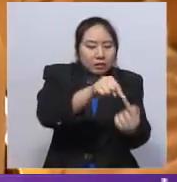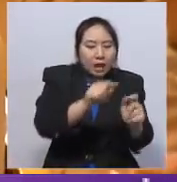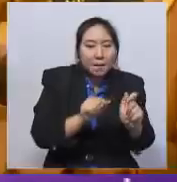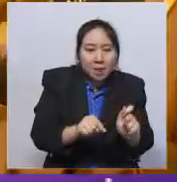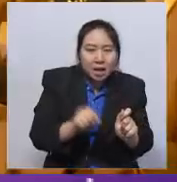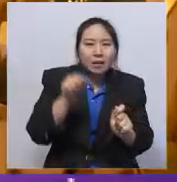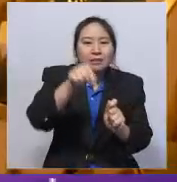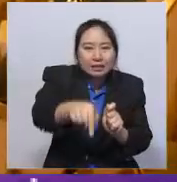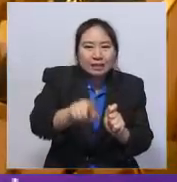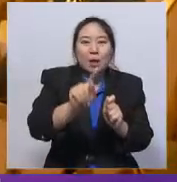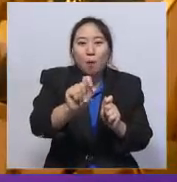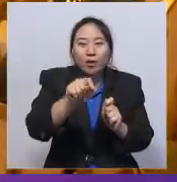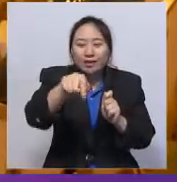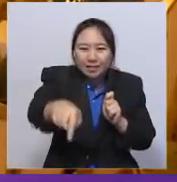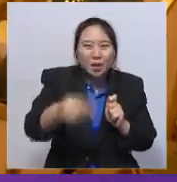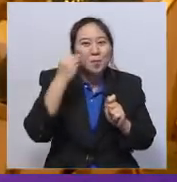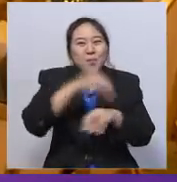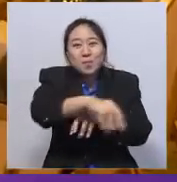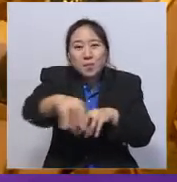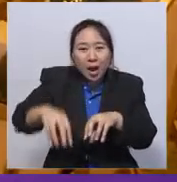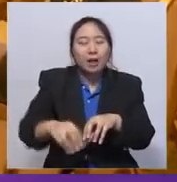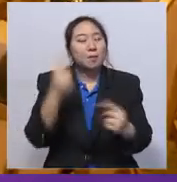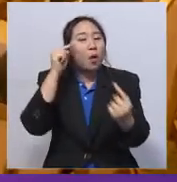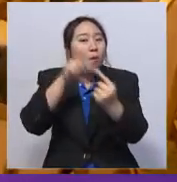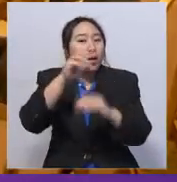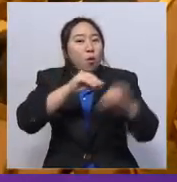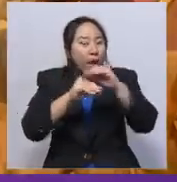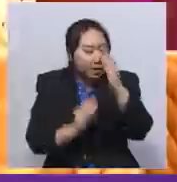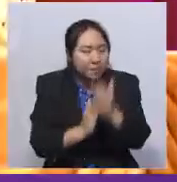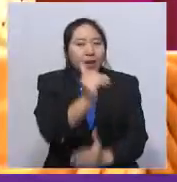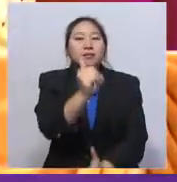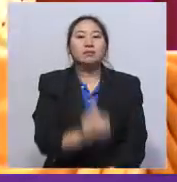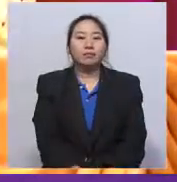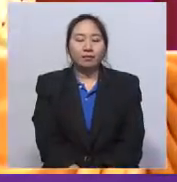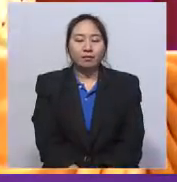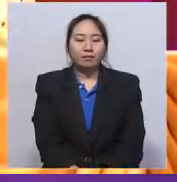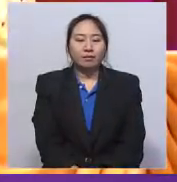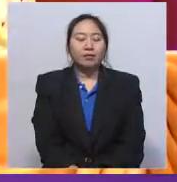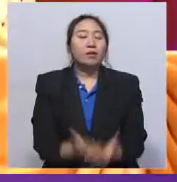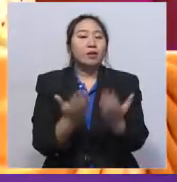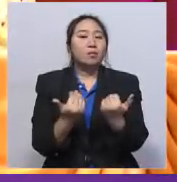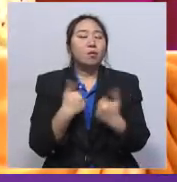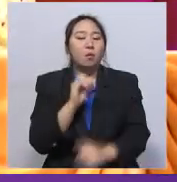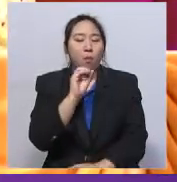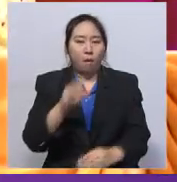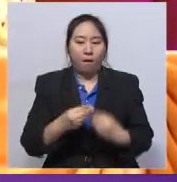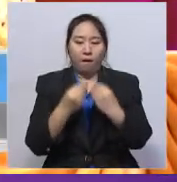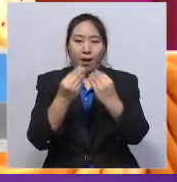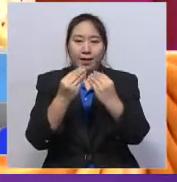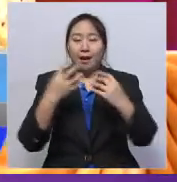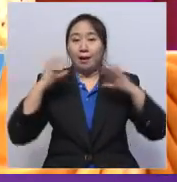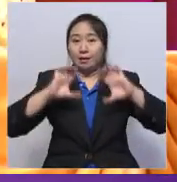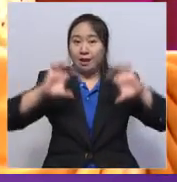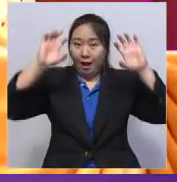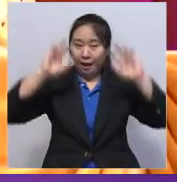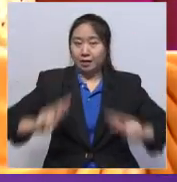านให้บรรลุผลสำเร็จตามเป้าหมายโครงการ ผมขอย้ำกับเพื่อนให้การกระทรวงอื่นด้วยว่าไม่ใช่